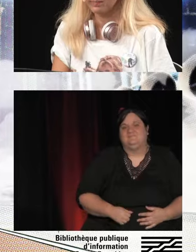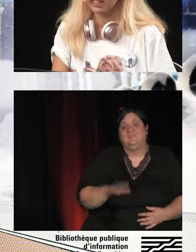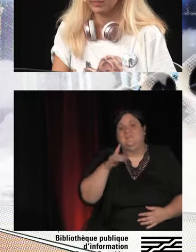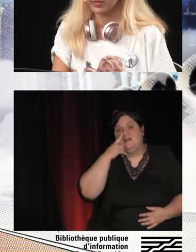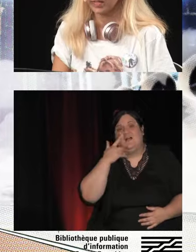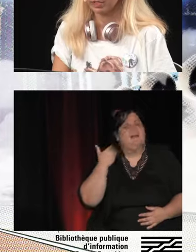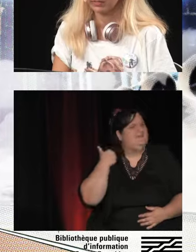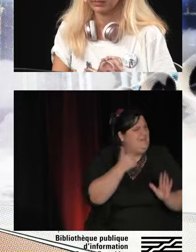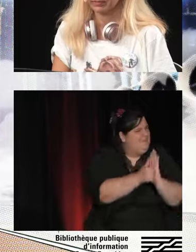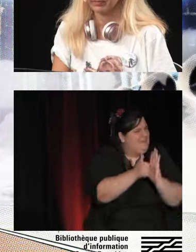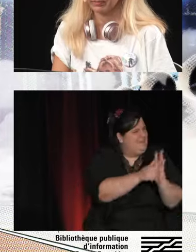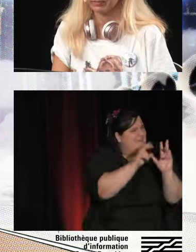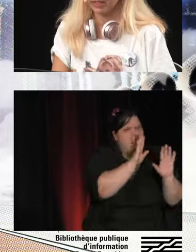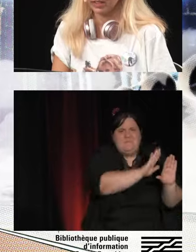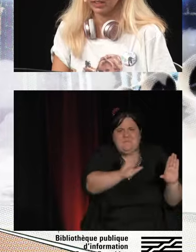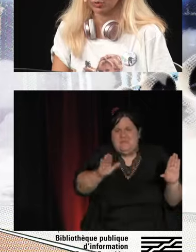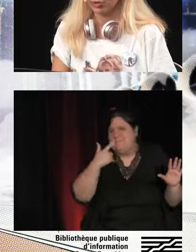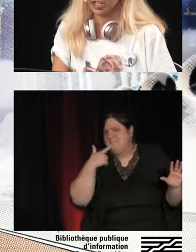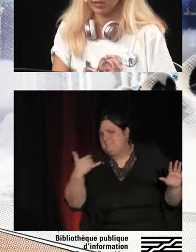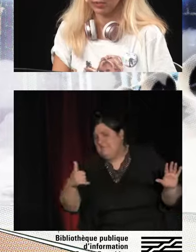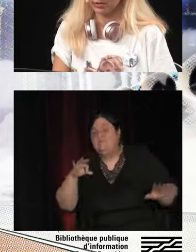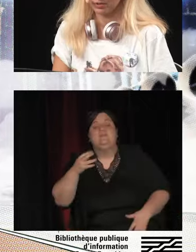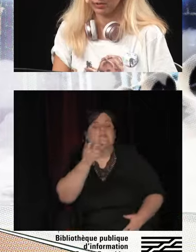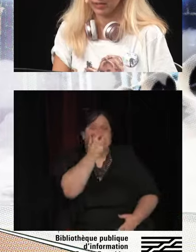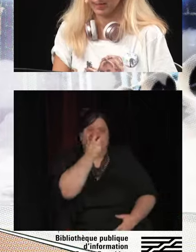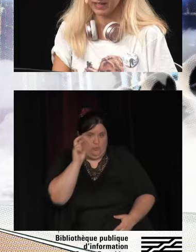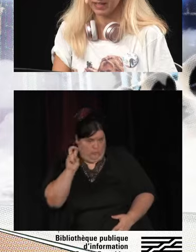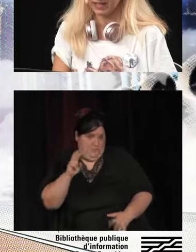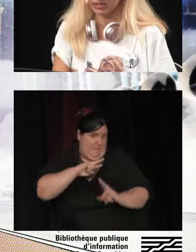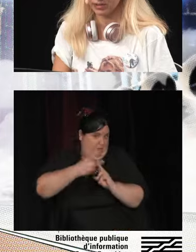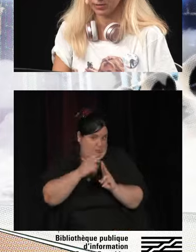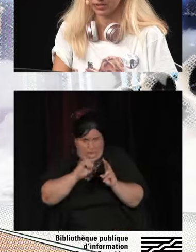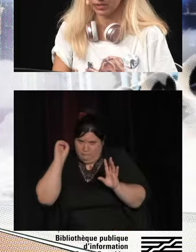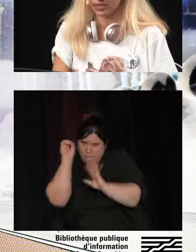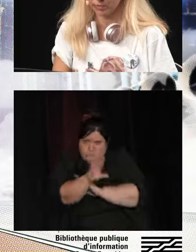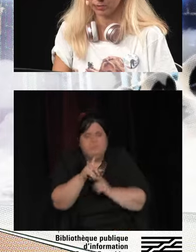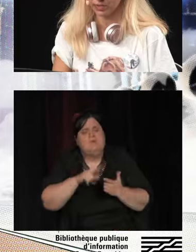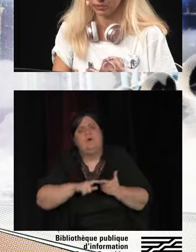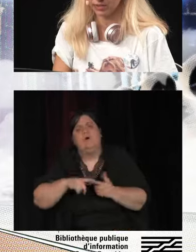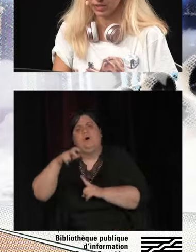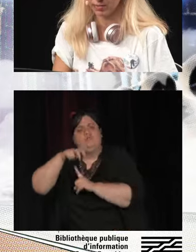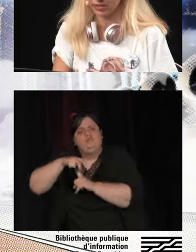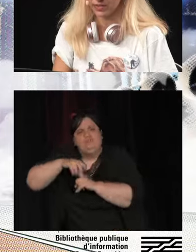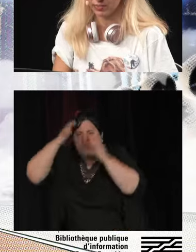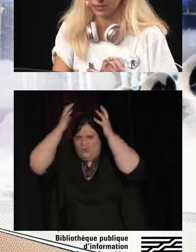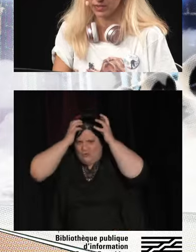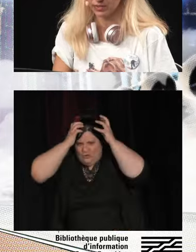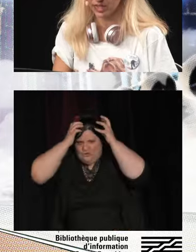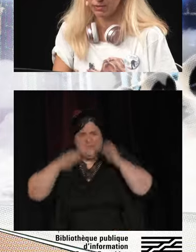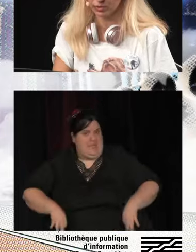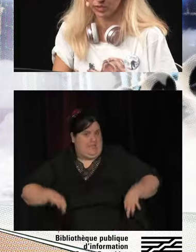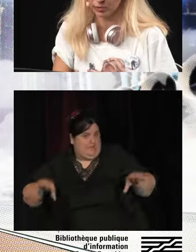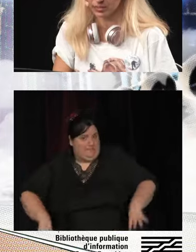J'avais pas fini de parler des personnages. Donc Yoshi lance des œufs, Toad et la princesse lancent des champignons vénéneux qui vous ralentissent et vous